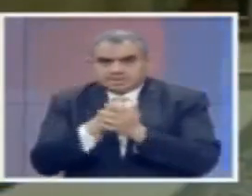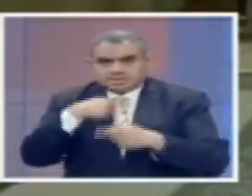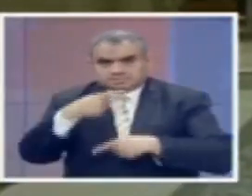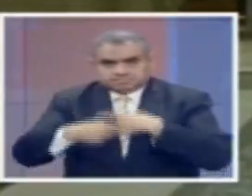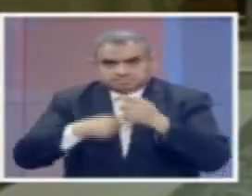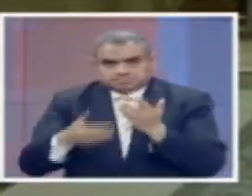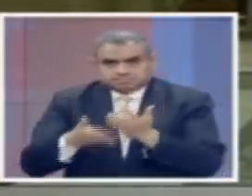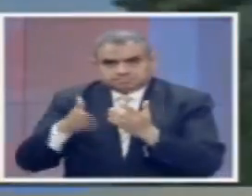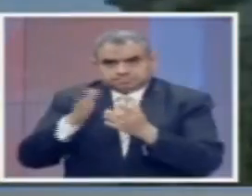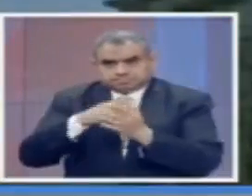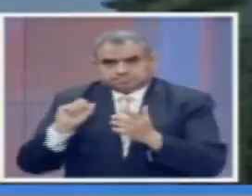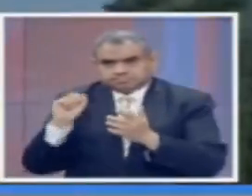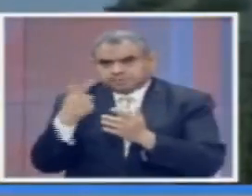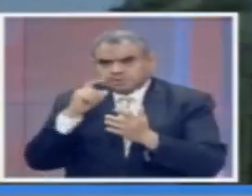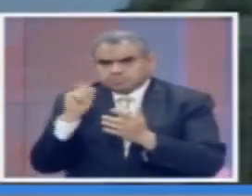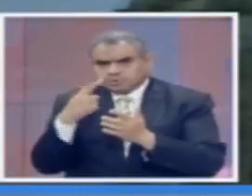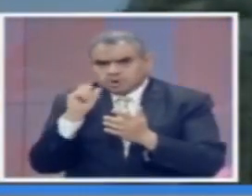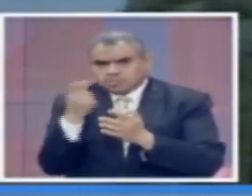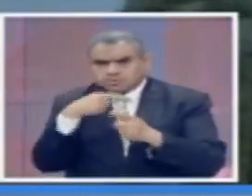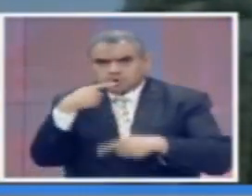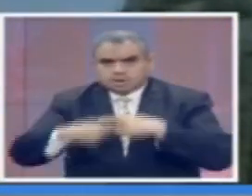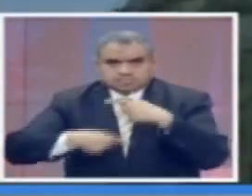20%